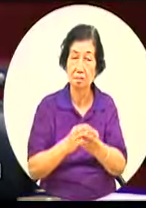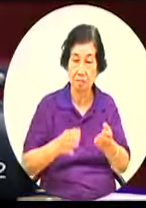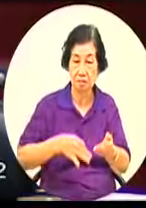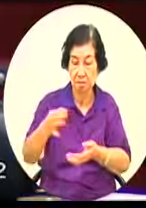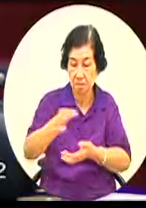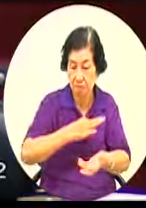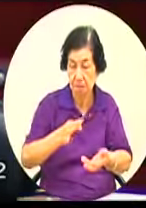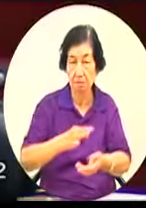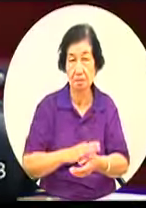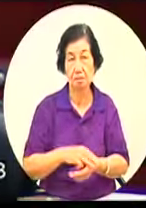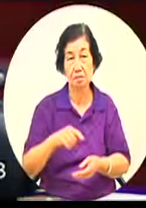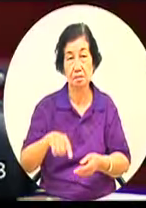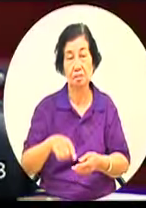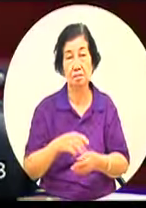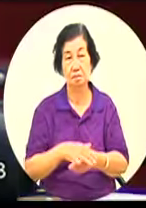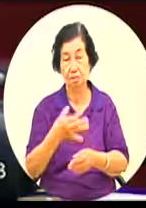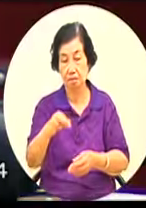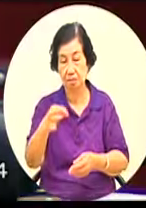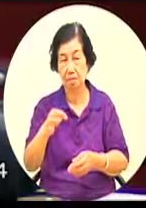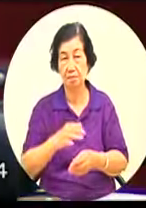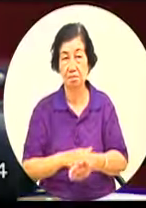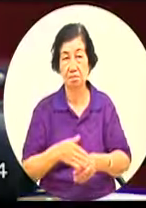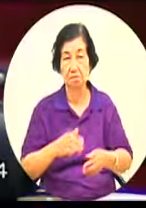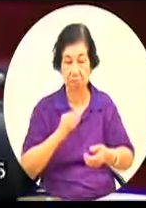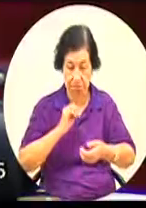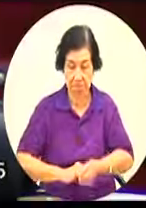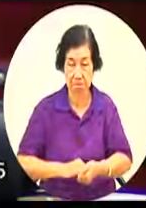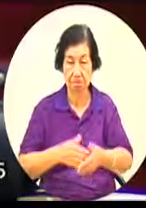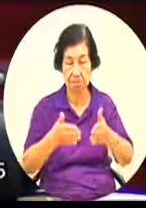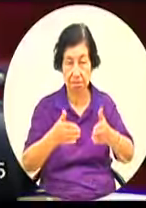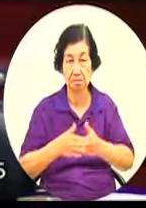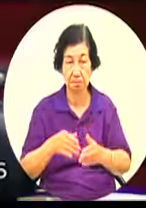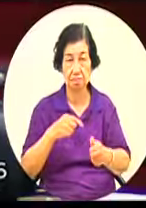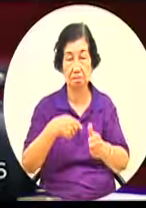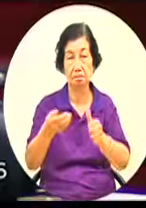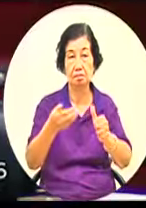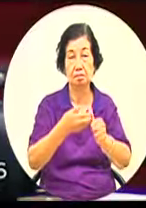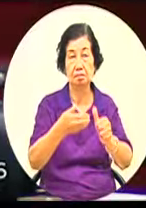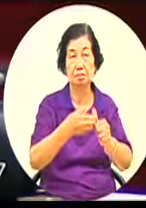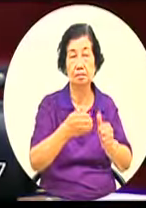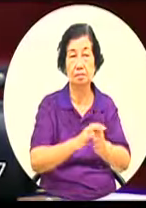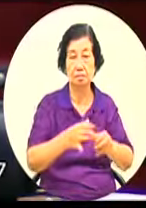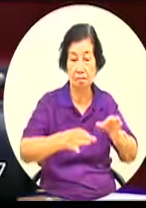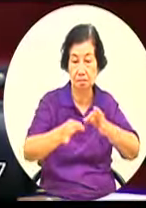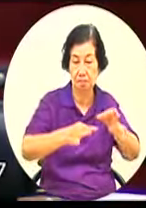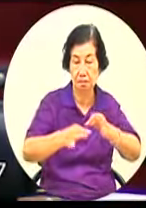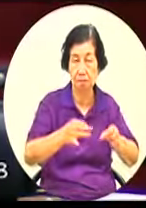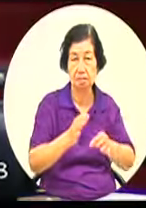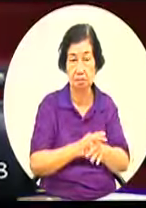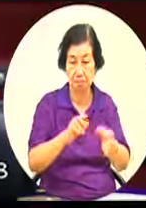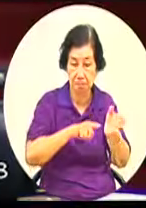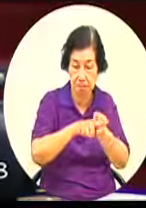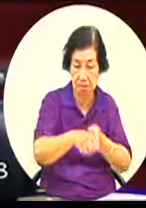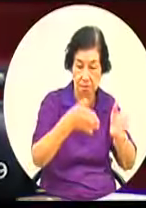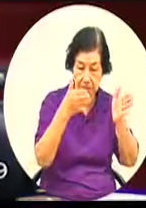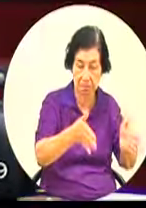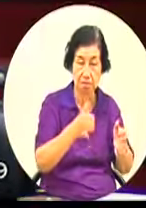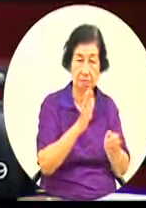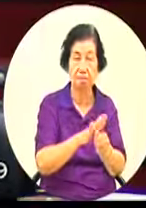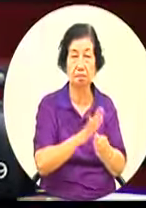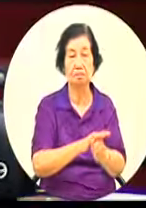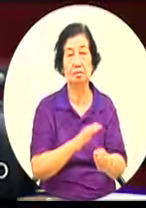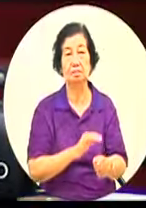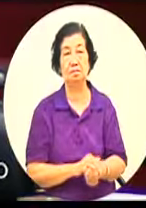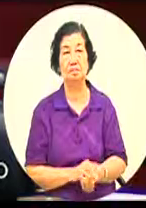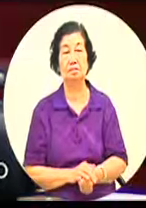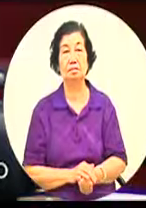这笔金额请务必要争取教育经费的专款专用。这个部分请局长你们去做